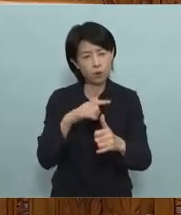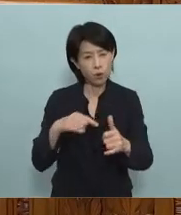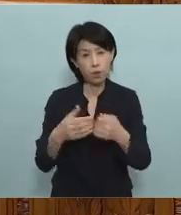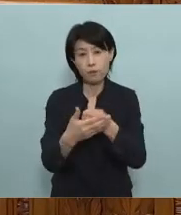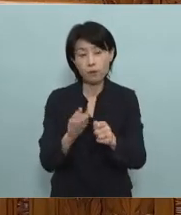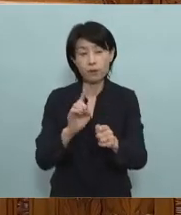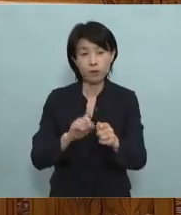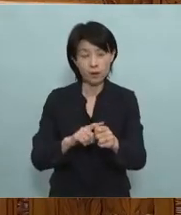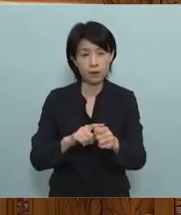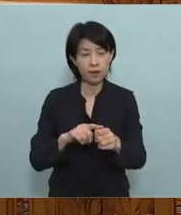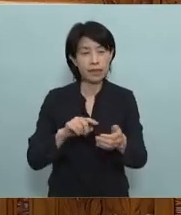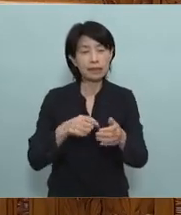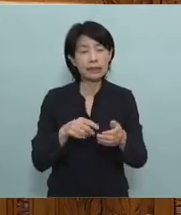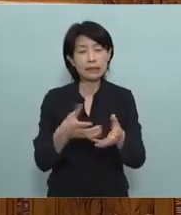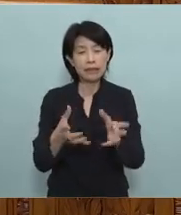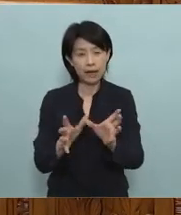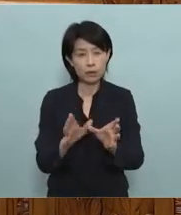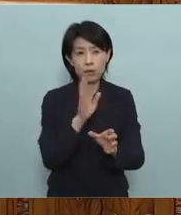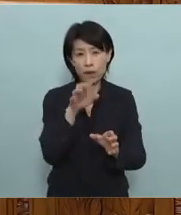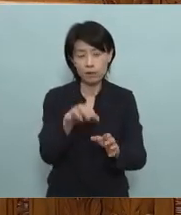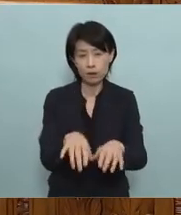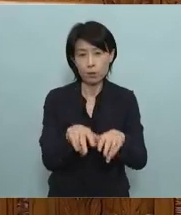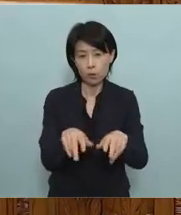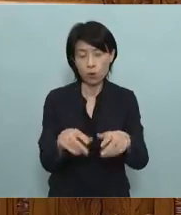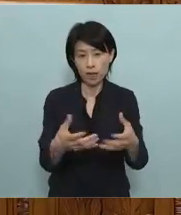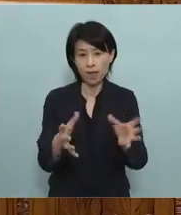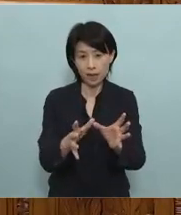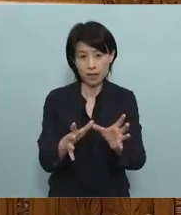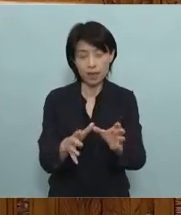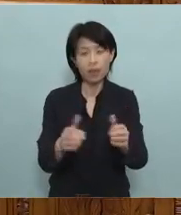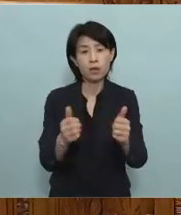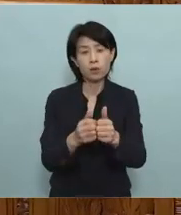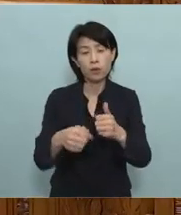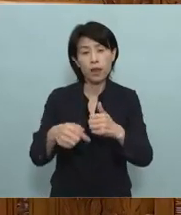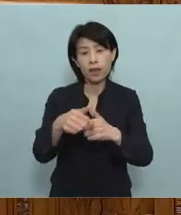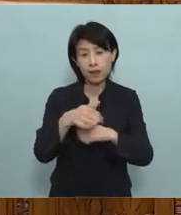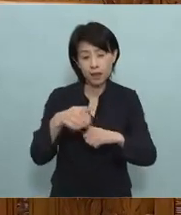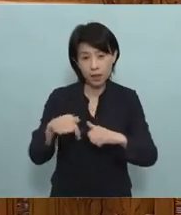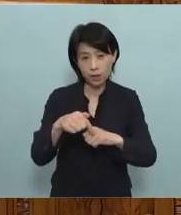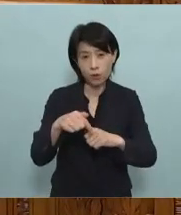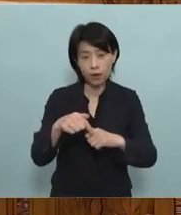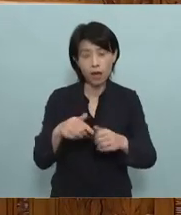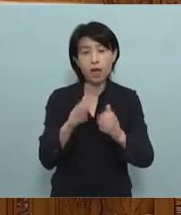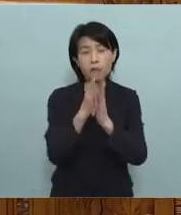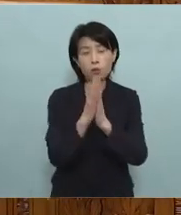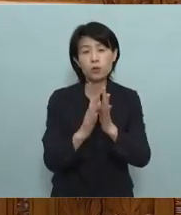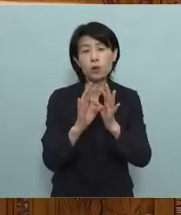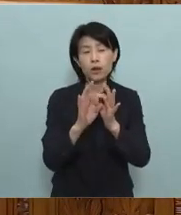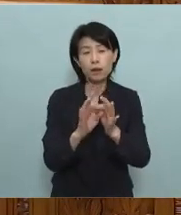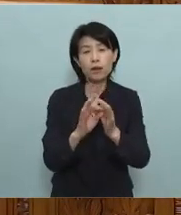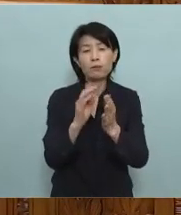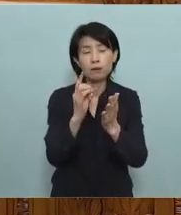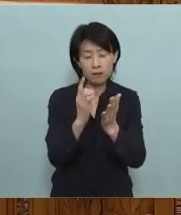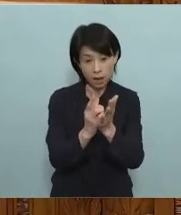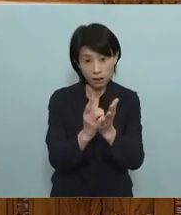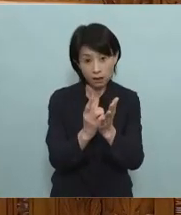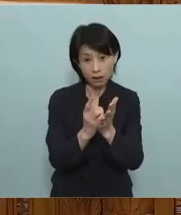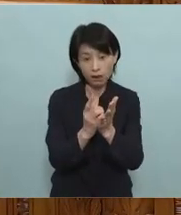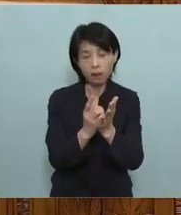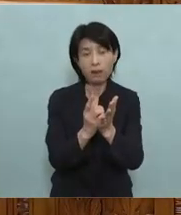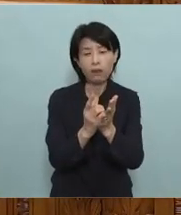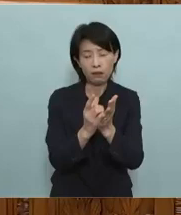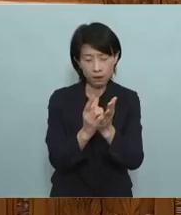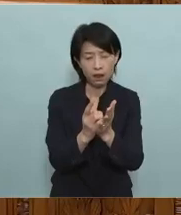各自治体等の現場の行政機関に、相談内容が宗教に関わることのみを理由として消極